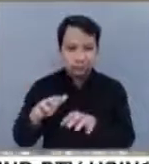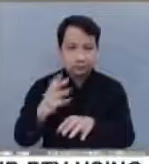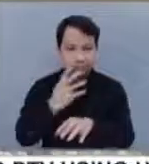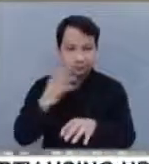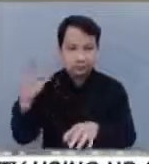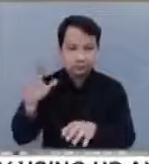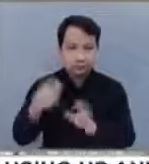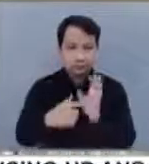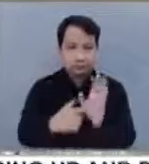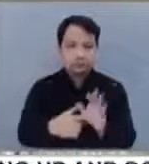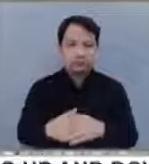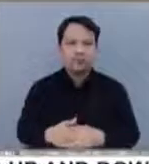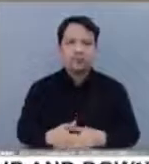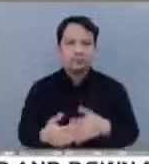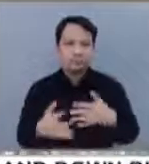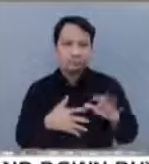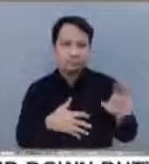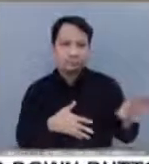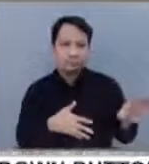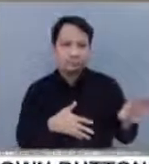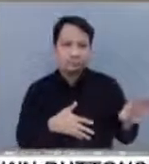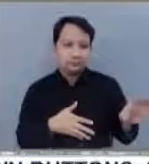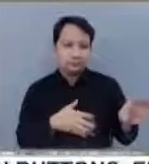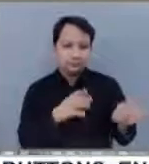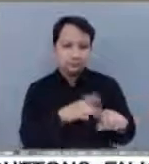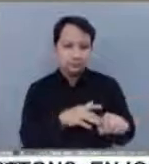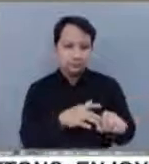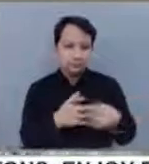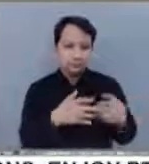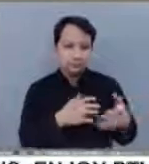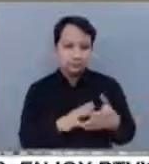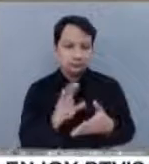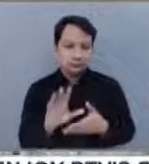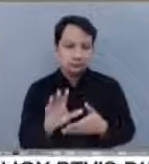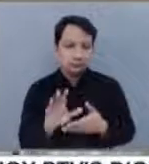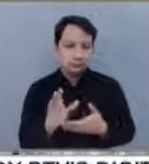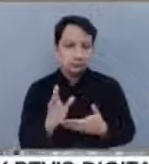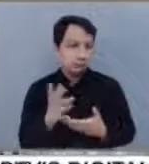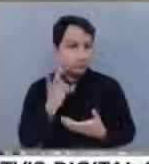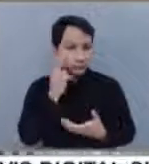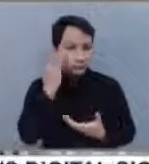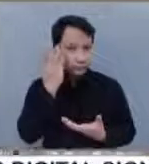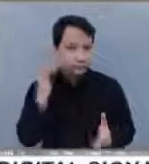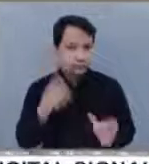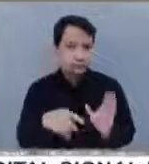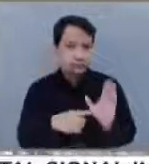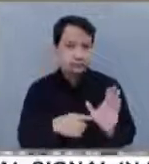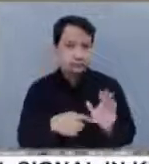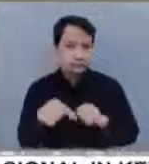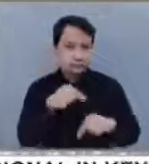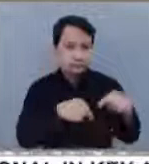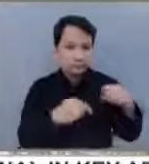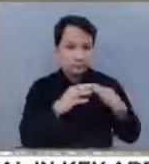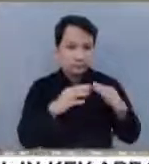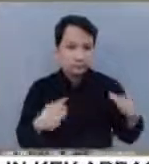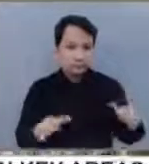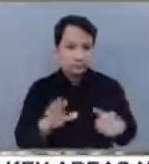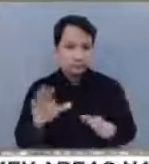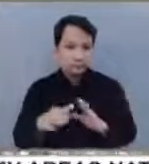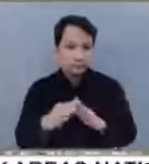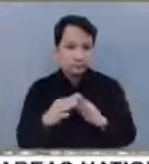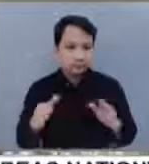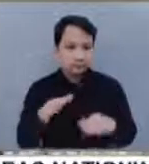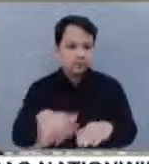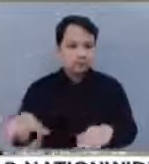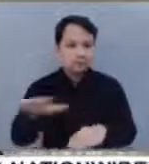ulan, init, and then nai-store po ang ibang mga tubig na hindi natin alam sa likod ng bahay, sa harapan, sa paligid.